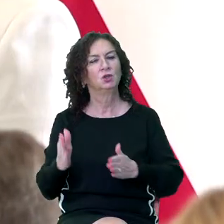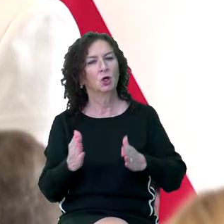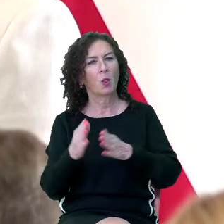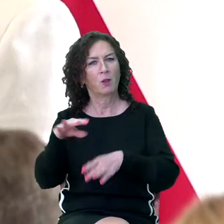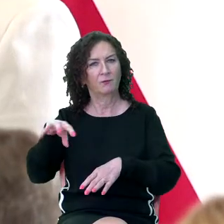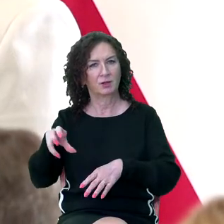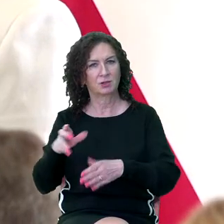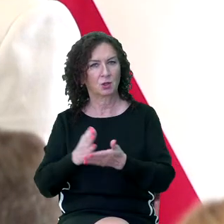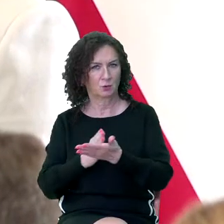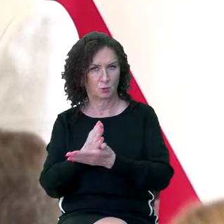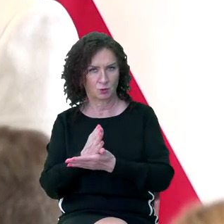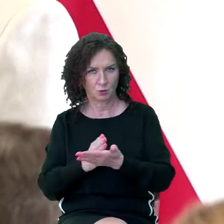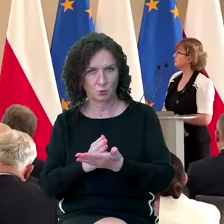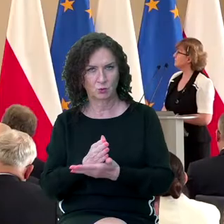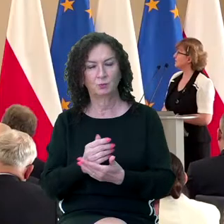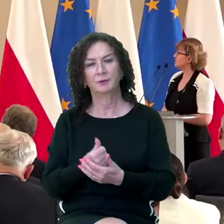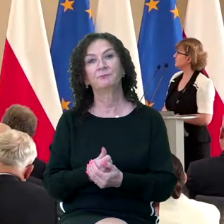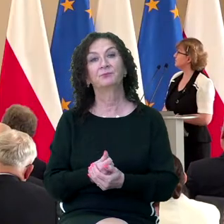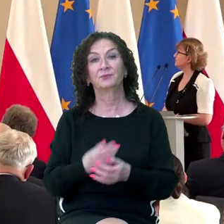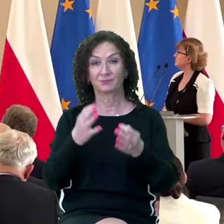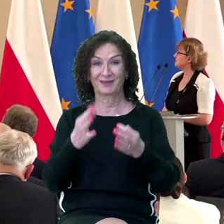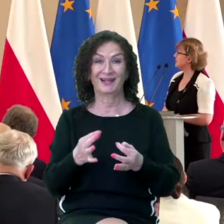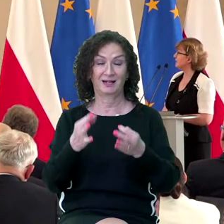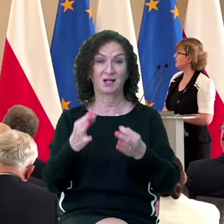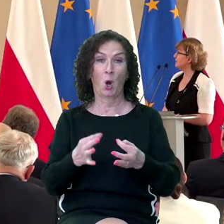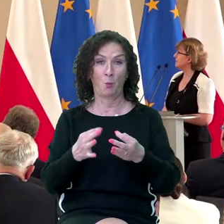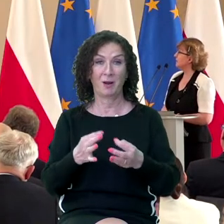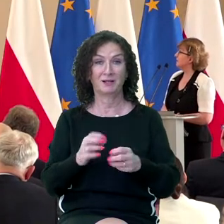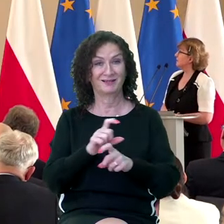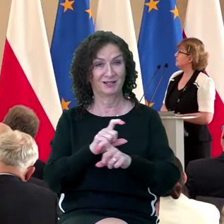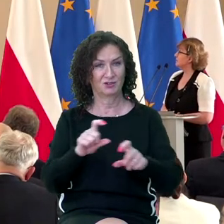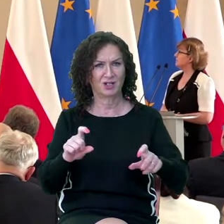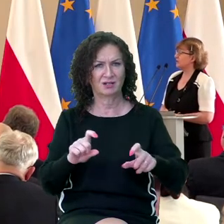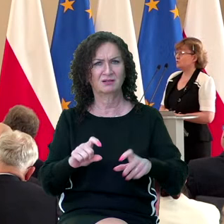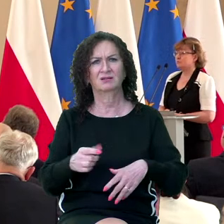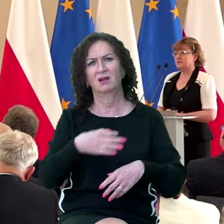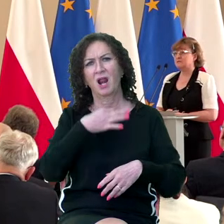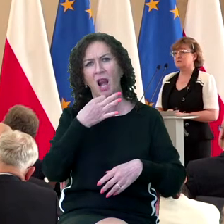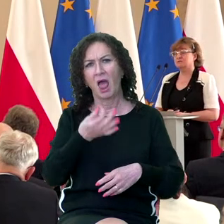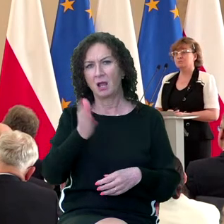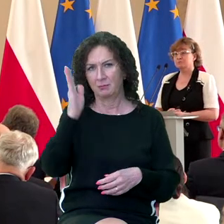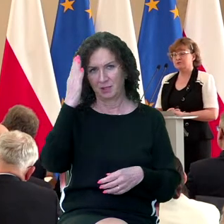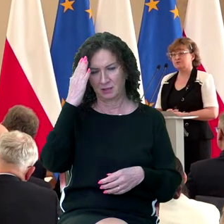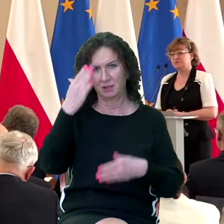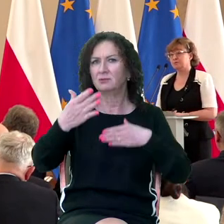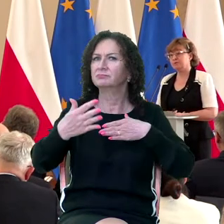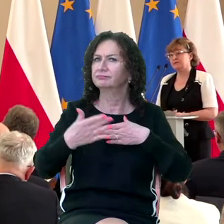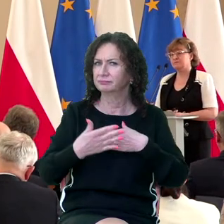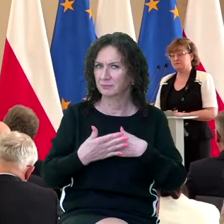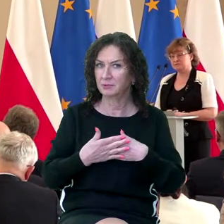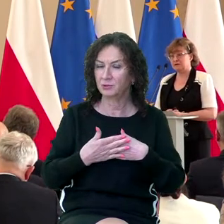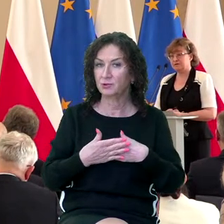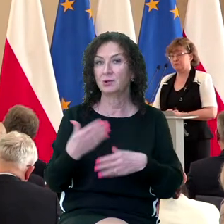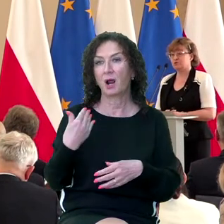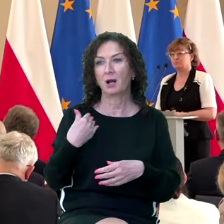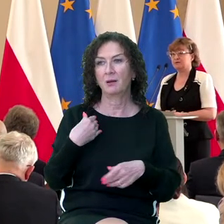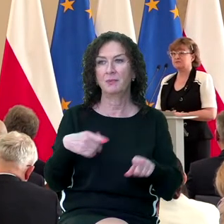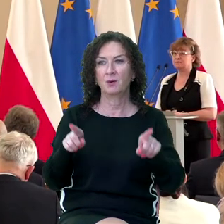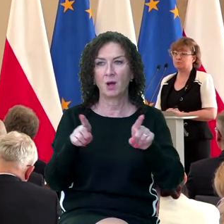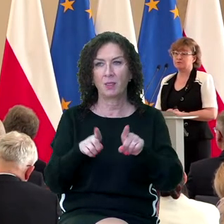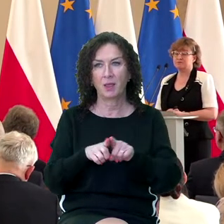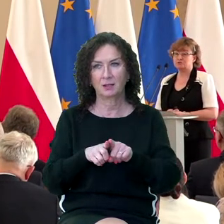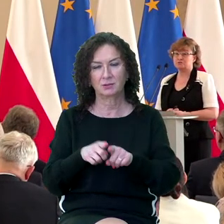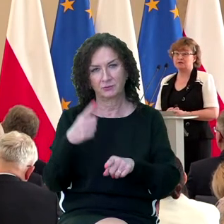Państwu bliższa, bardziej znana. Natomiast była też wspomniana wystawa, proszę